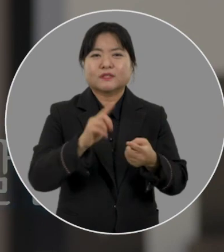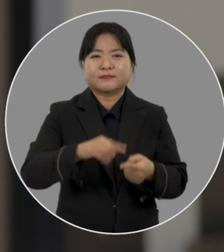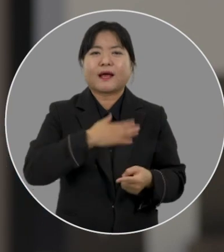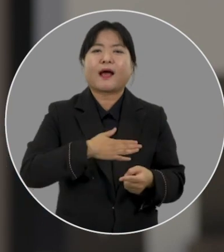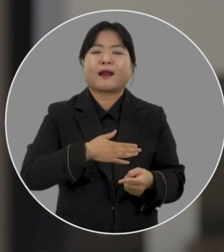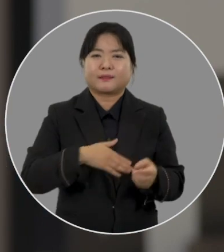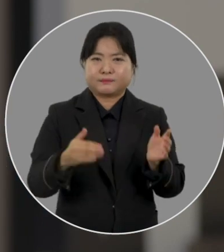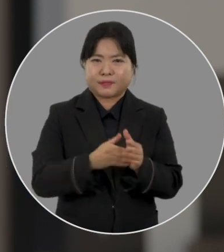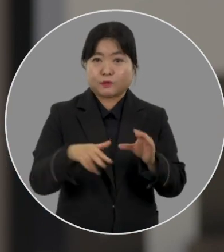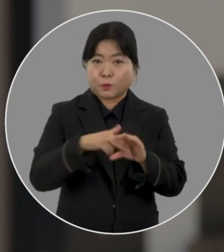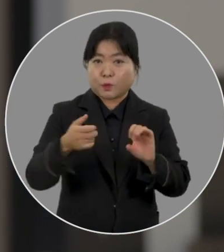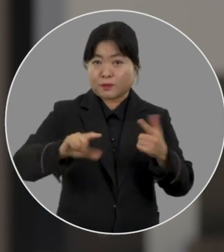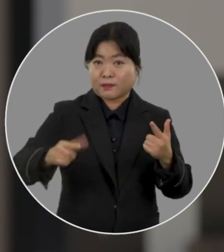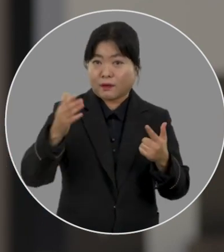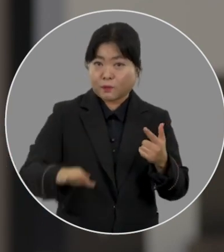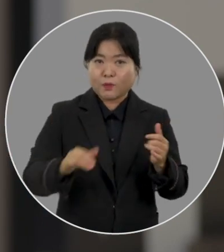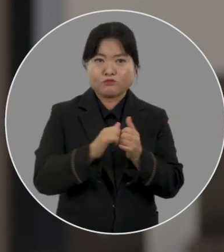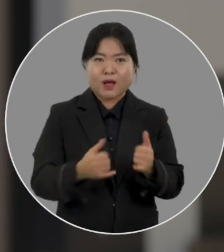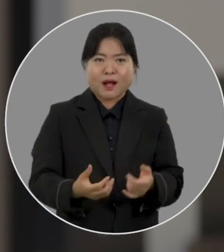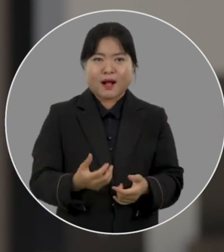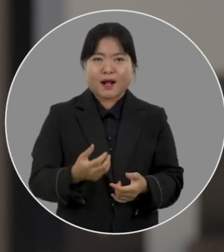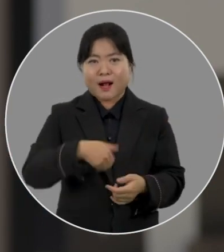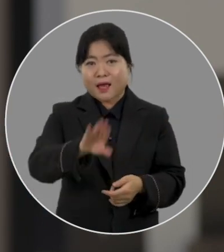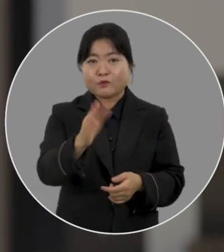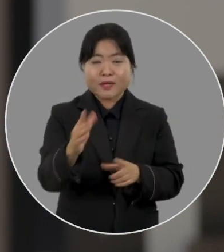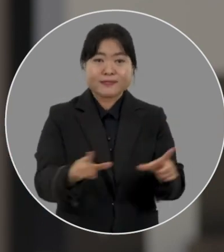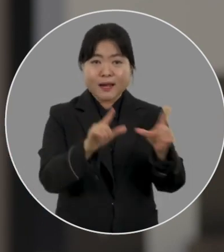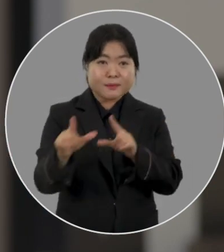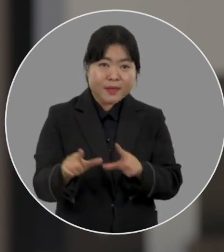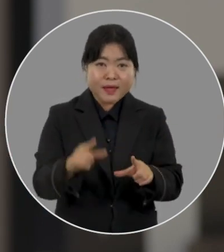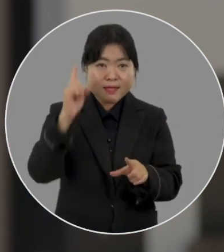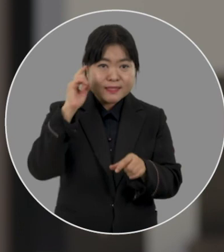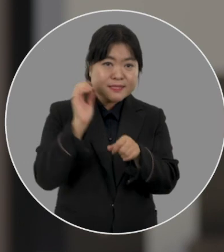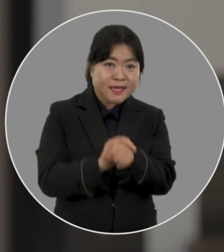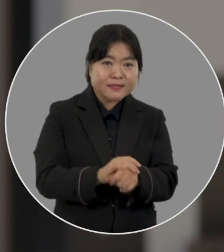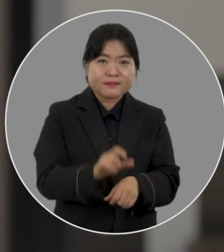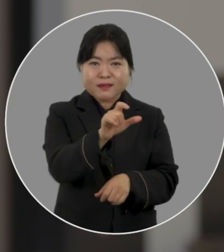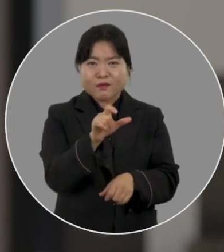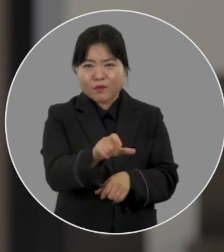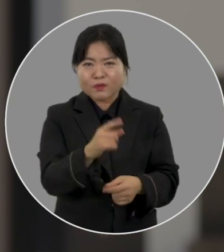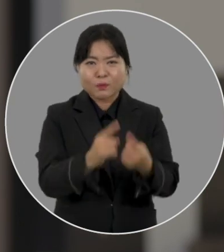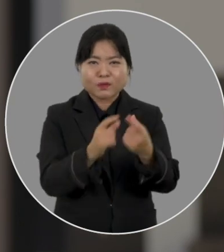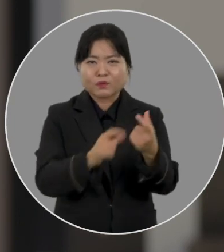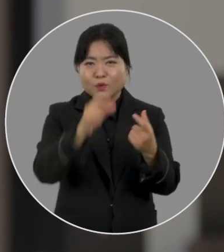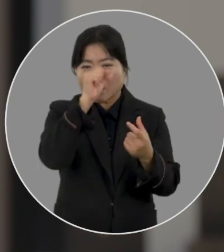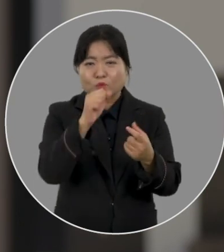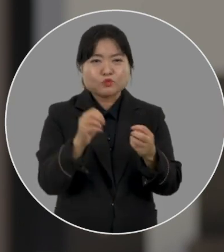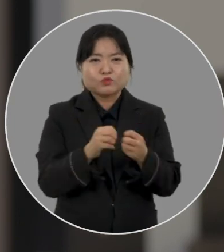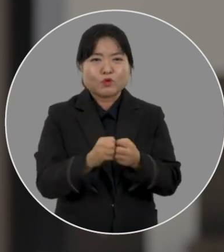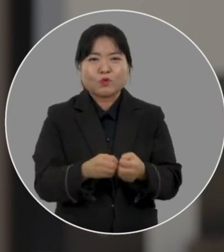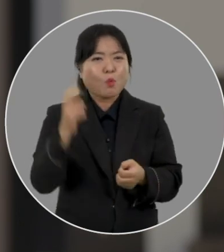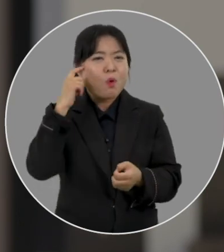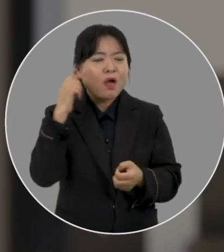알았습니다. 종교는 다르더라도 인류가 가야 될 삶의 지혜를 생겨놓은 이보다 더 좋은 구절을